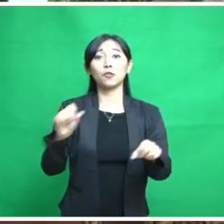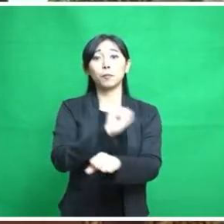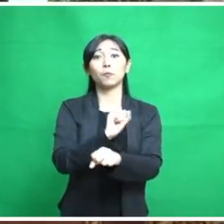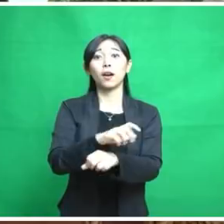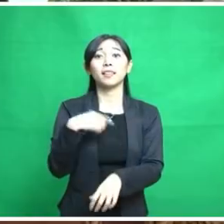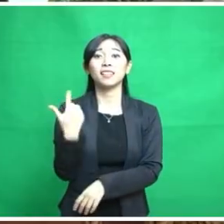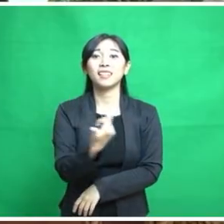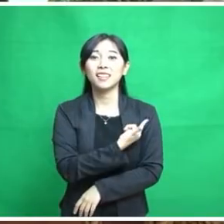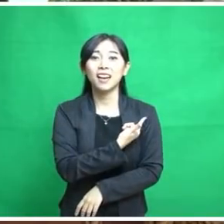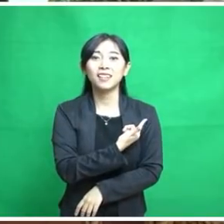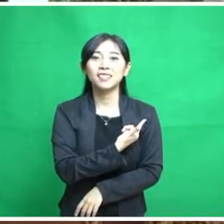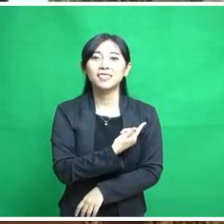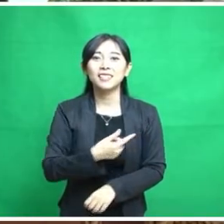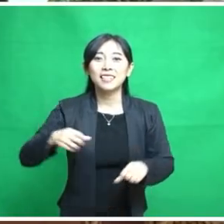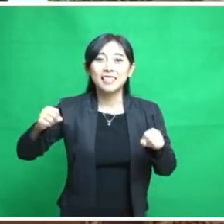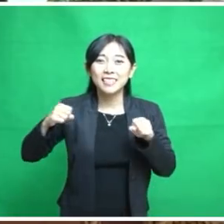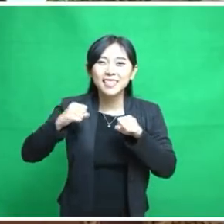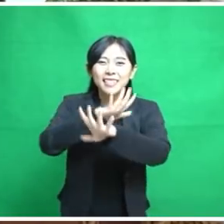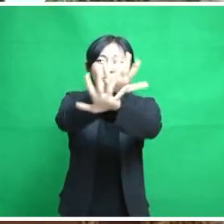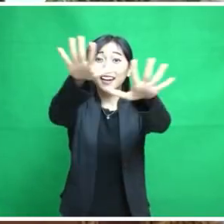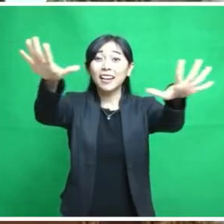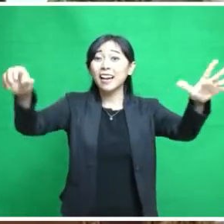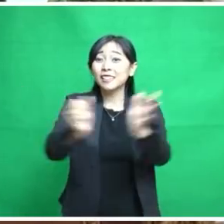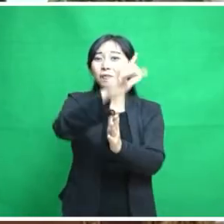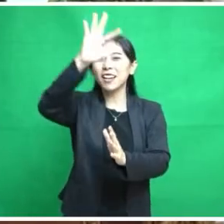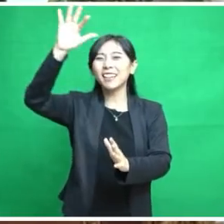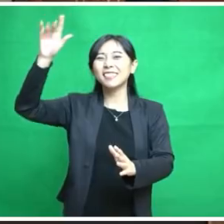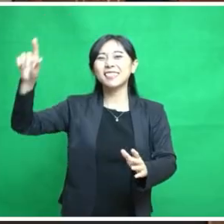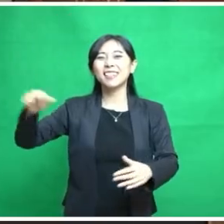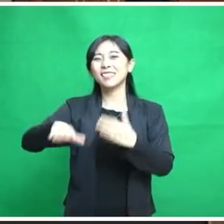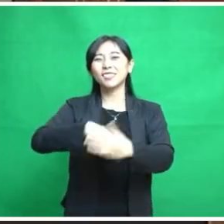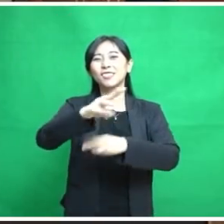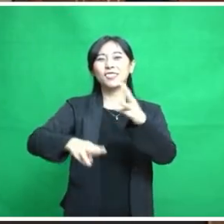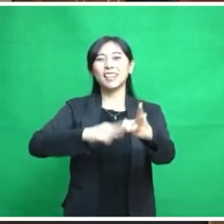perbuatan kita, siarkanlah kemuliaannya ke seluruh dunia.